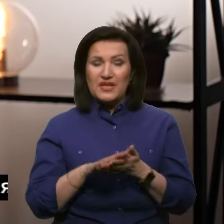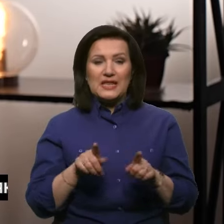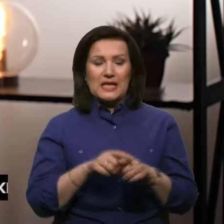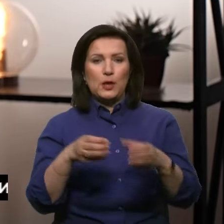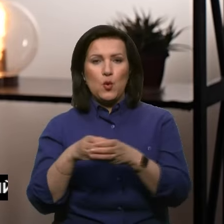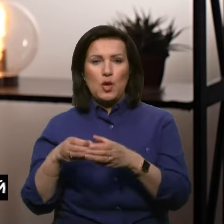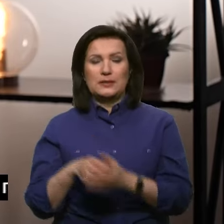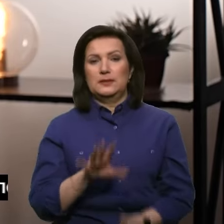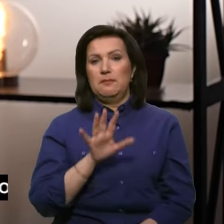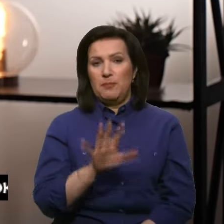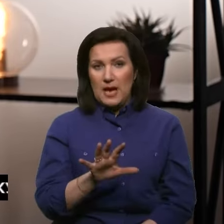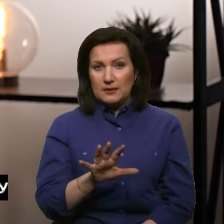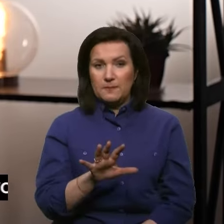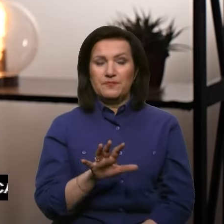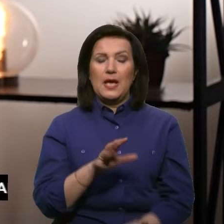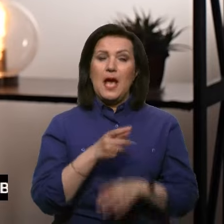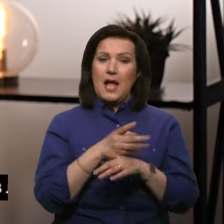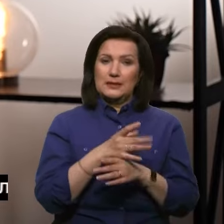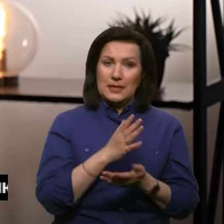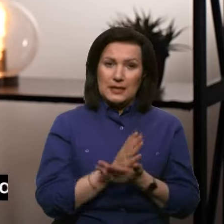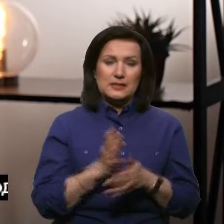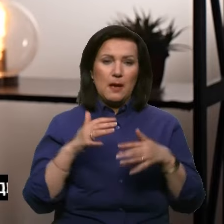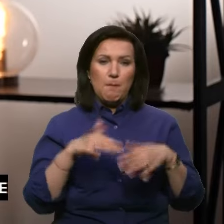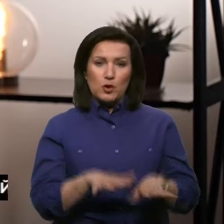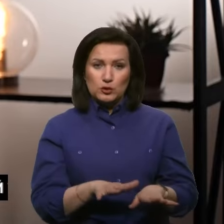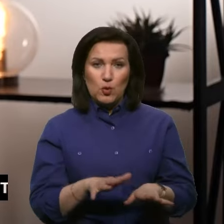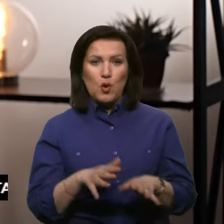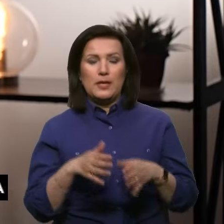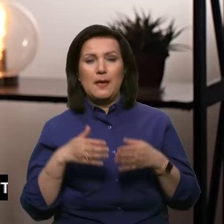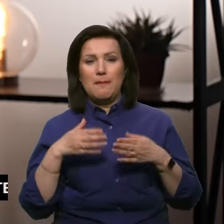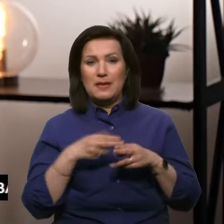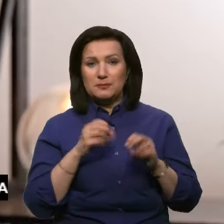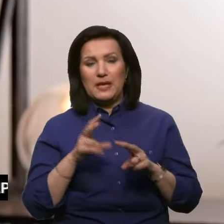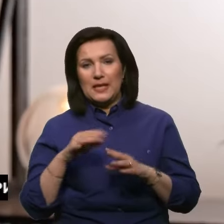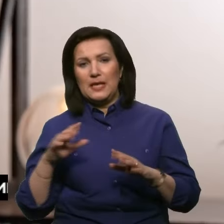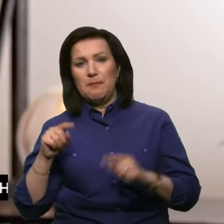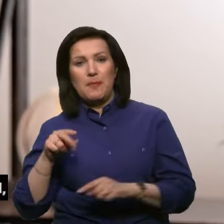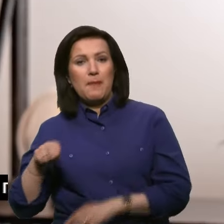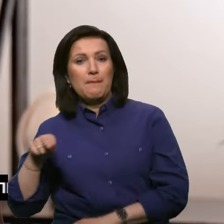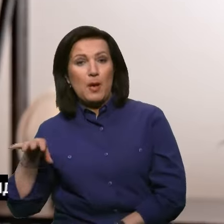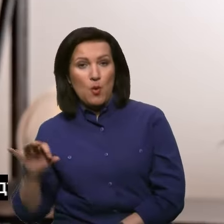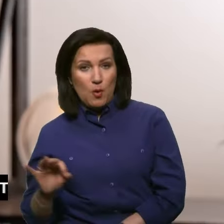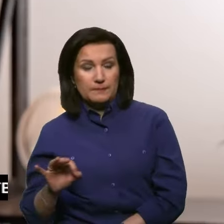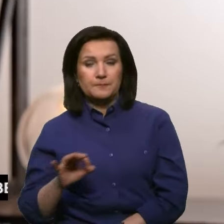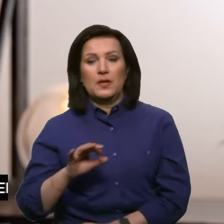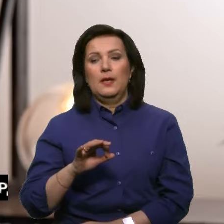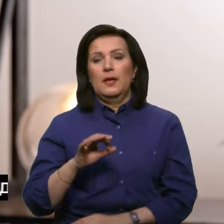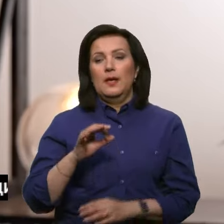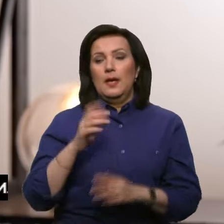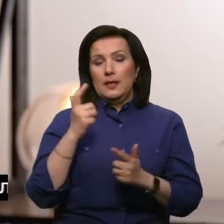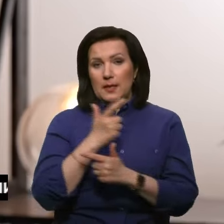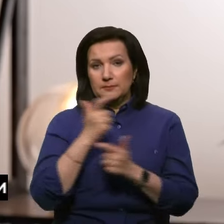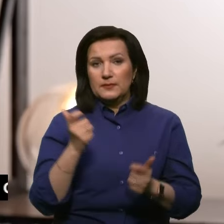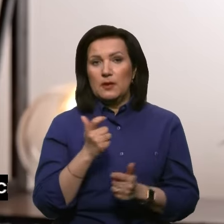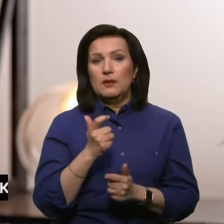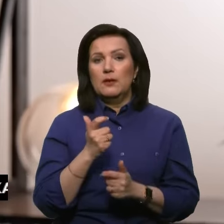таких коаліцій уже 5, крім згаданих – артилерійська, морської безпеки і протиповітряної оборони. Як повідомляв полковник Генерального штабу ЗСУ